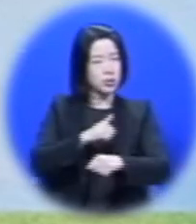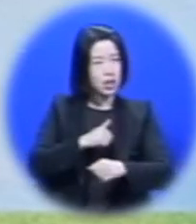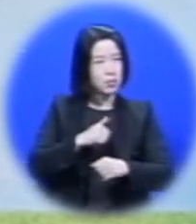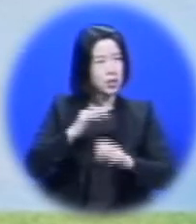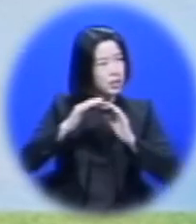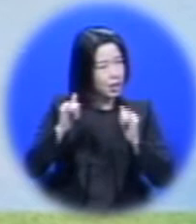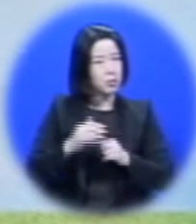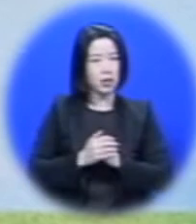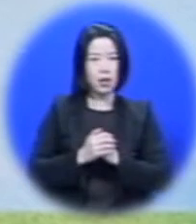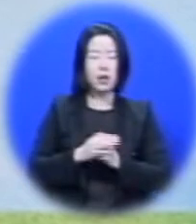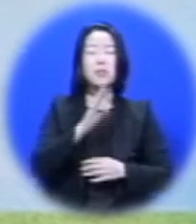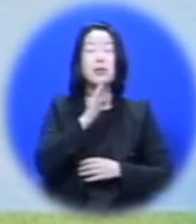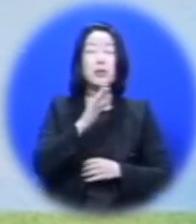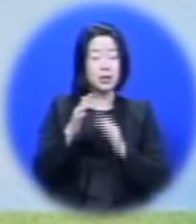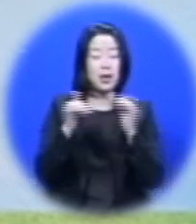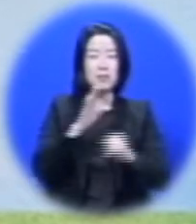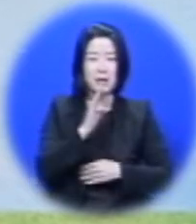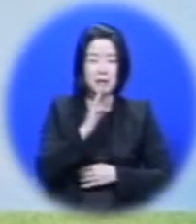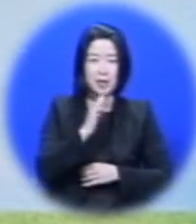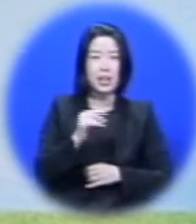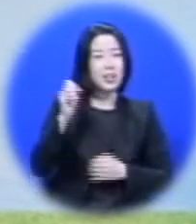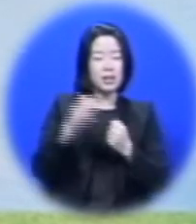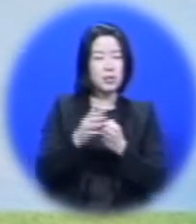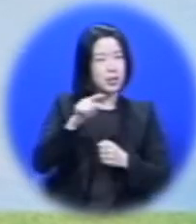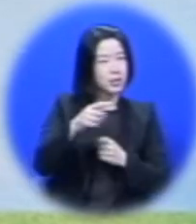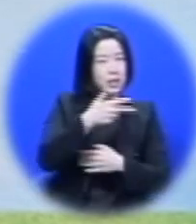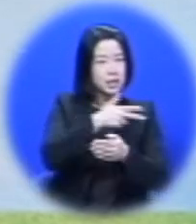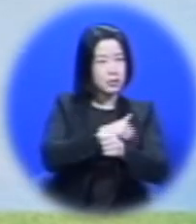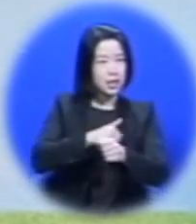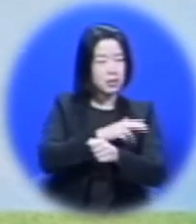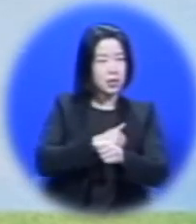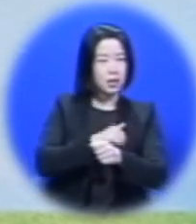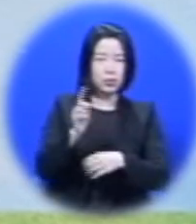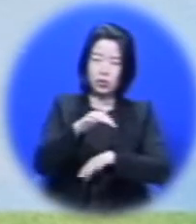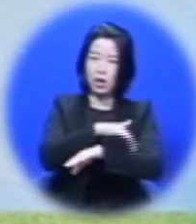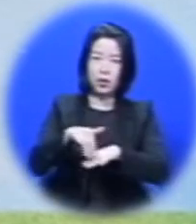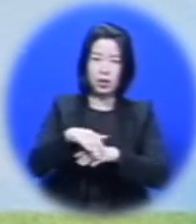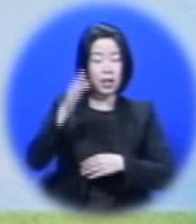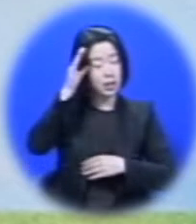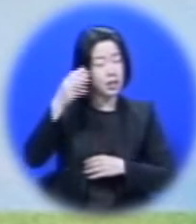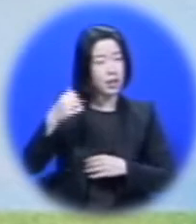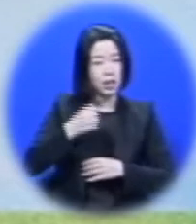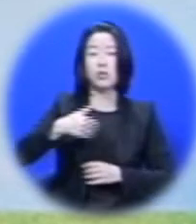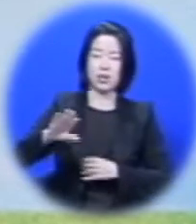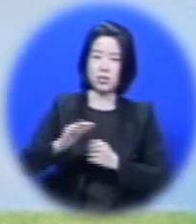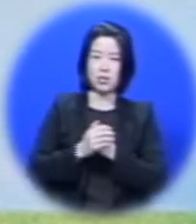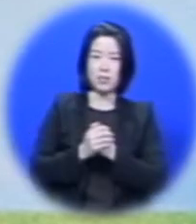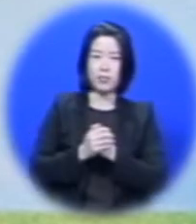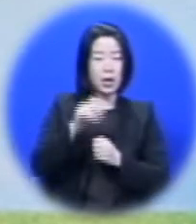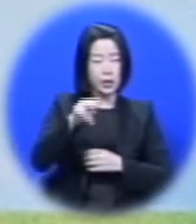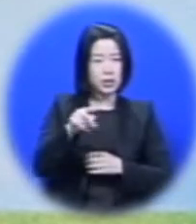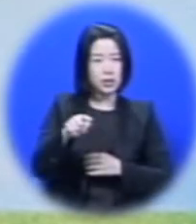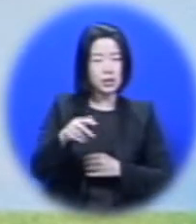생각해보니까 사람이더라. 그래서 그 집사님에게 무슨 계획이 있나 이런 기대를 가지고 나갔어요. 그리고는